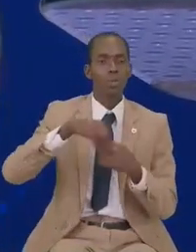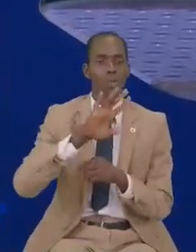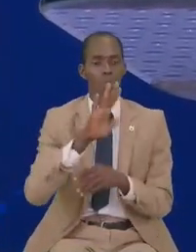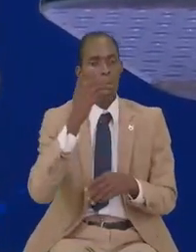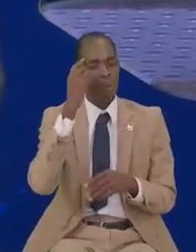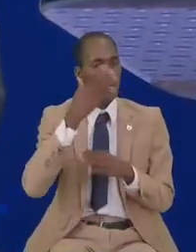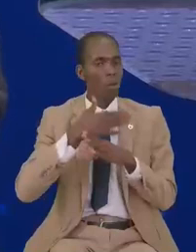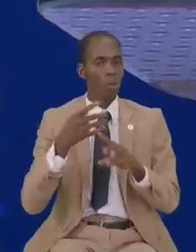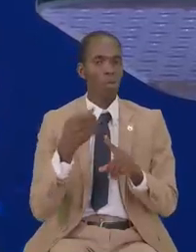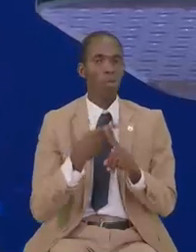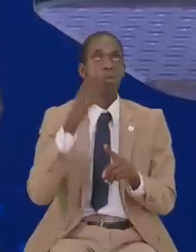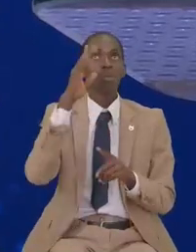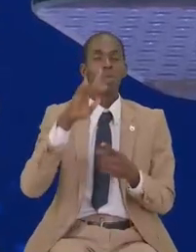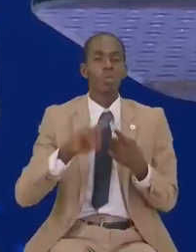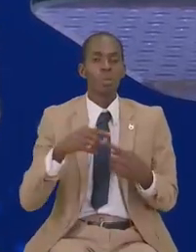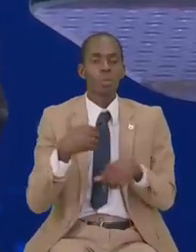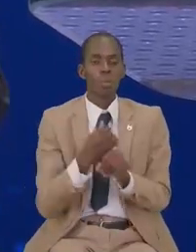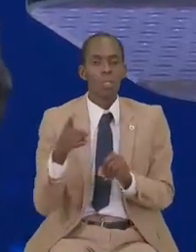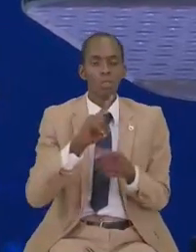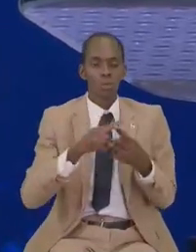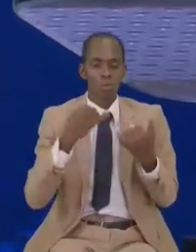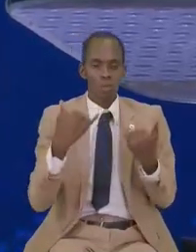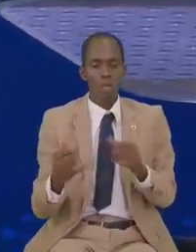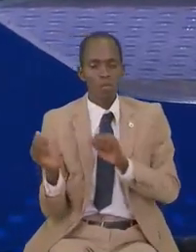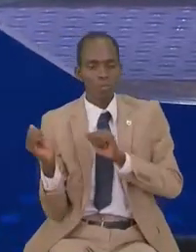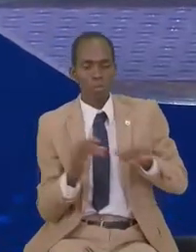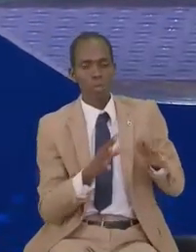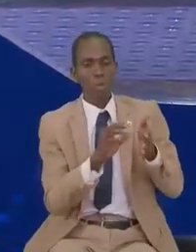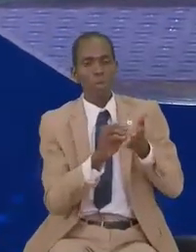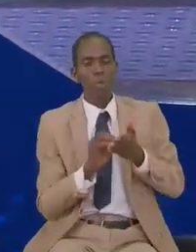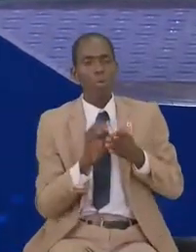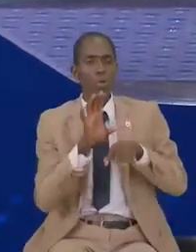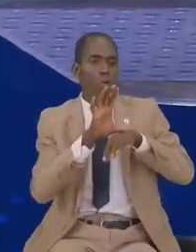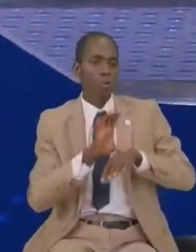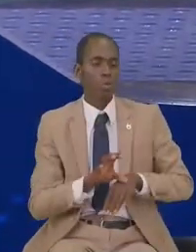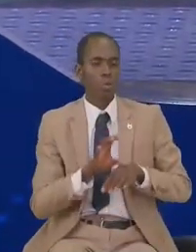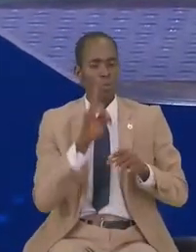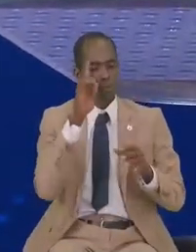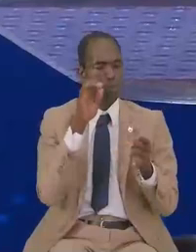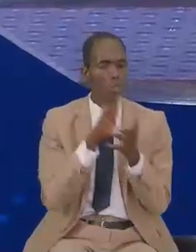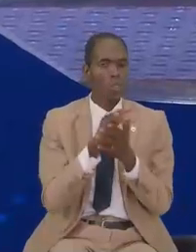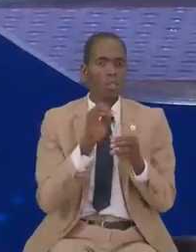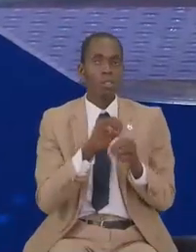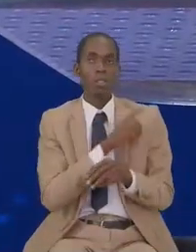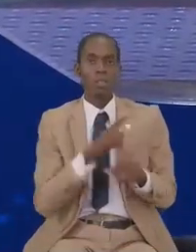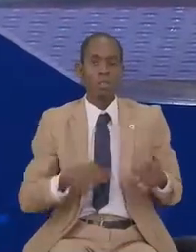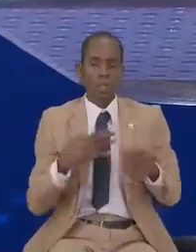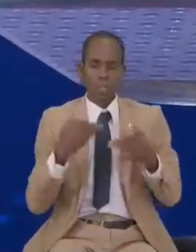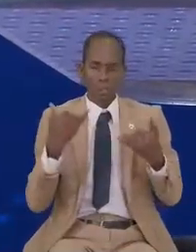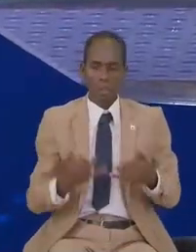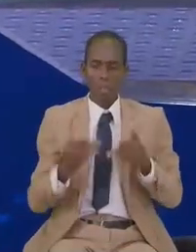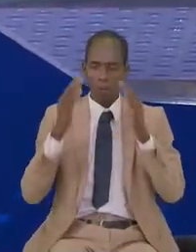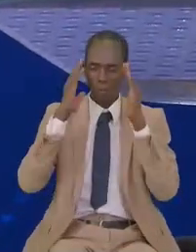pour qu'ils aient la culture et la condition et la situation et la langue et